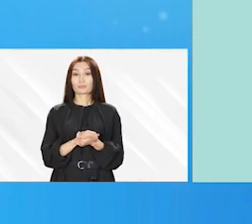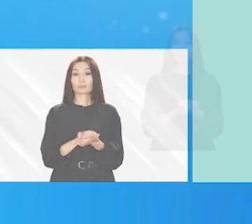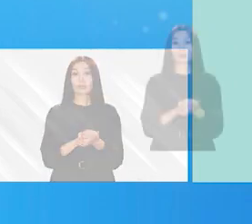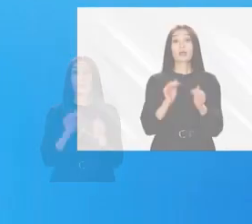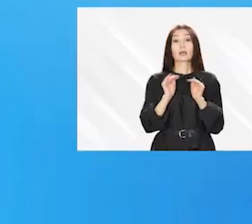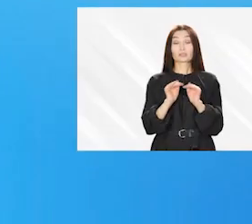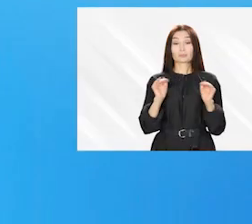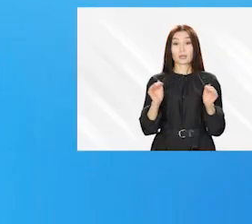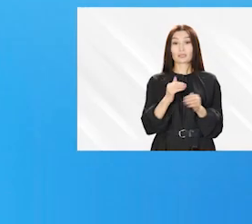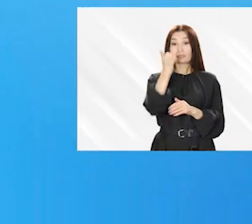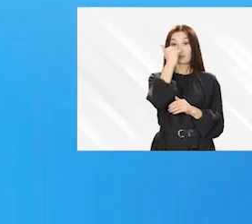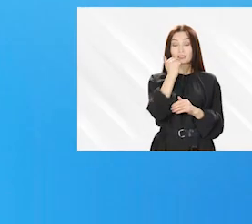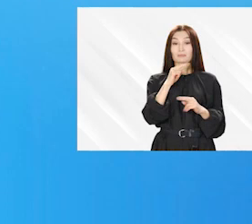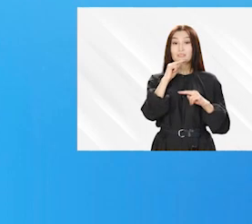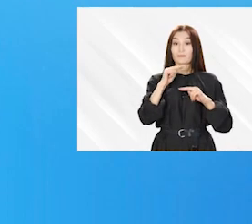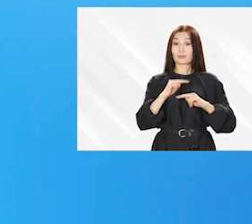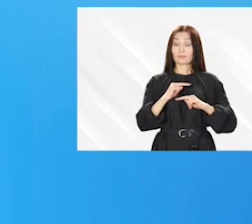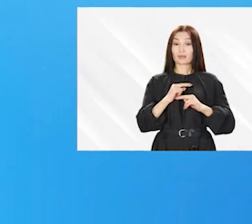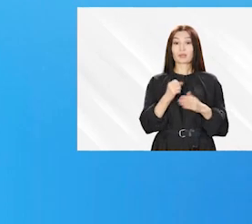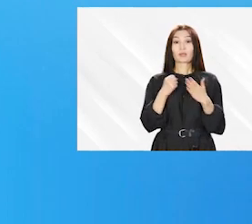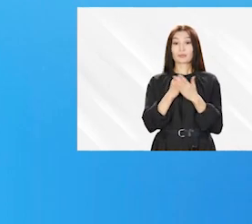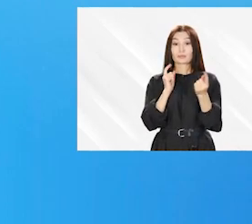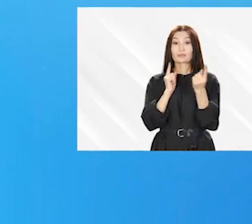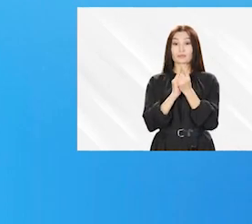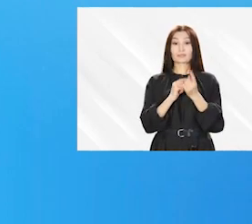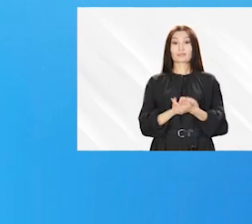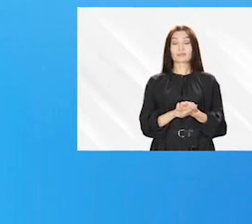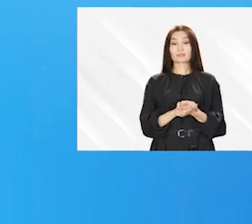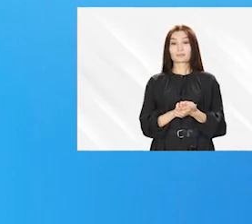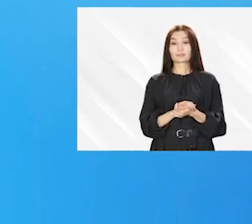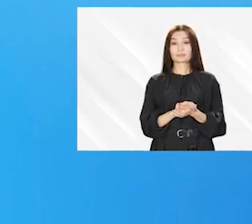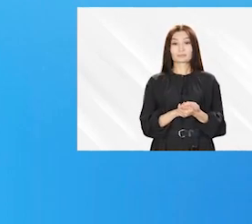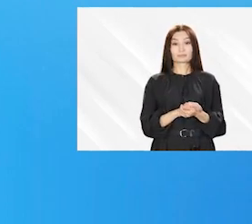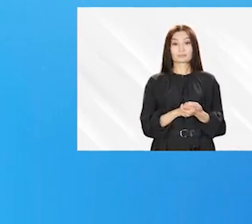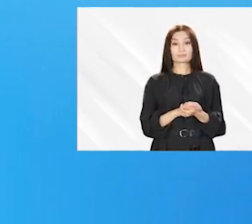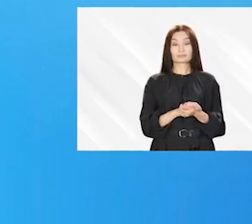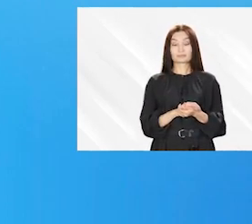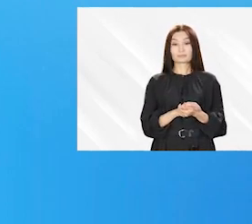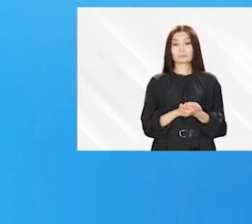ребята спасибо вам за внимание до свидания до новых встреч